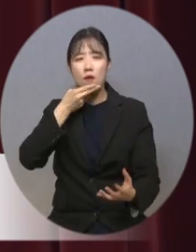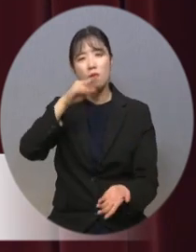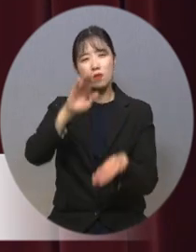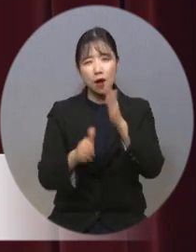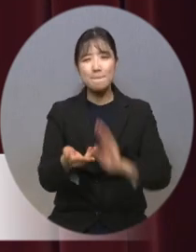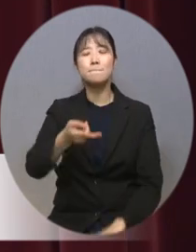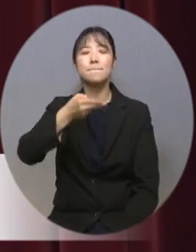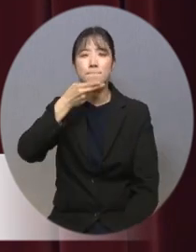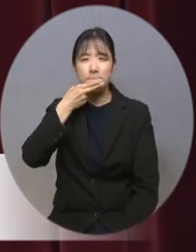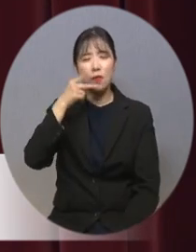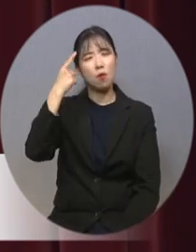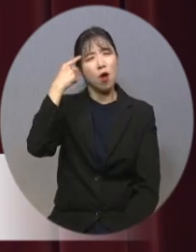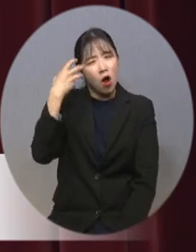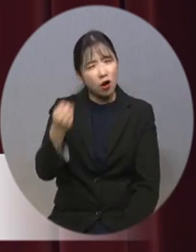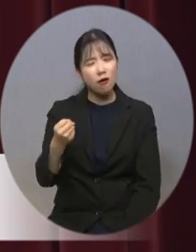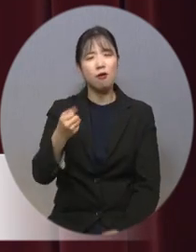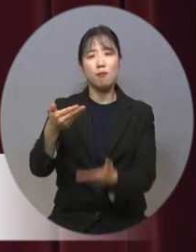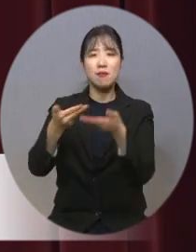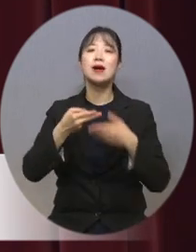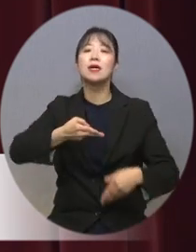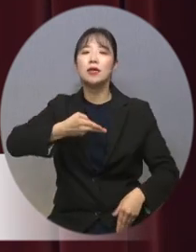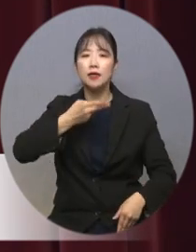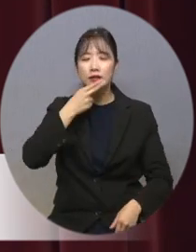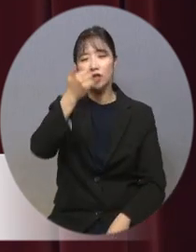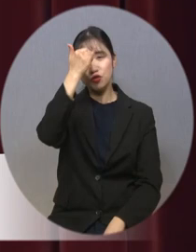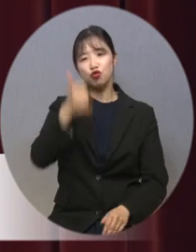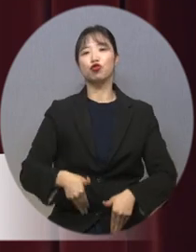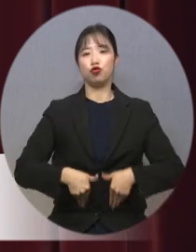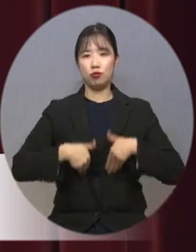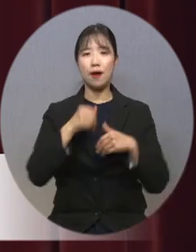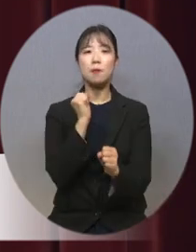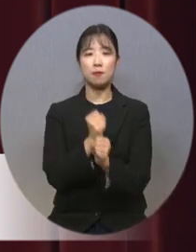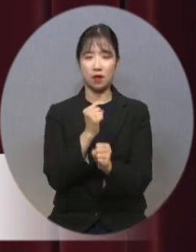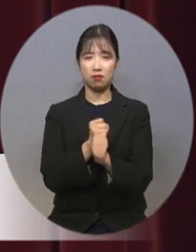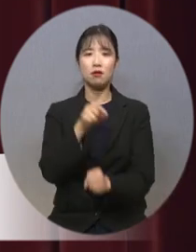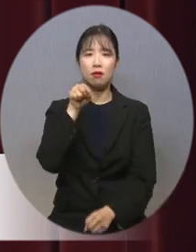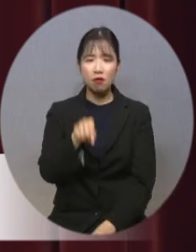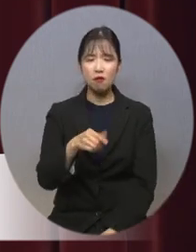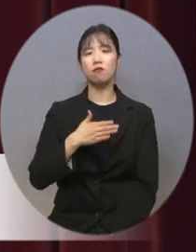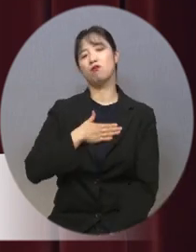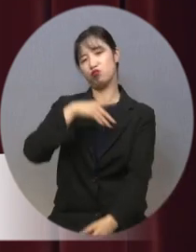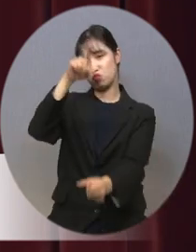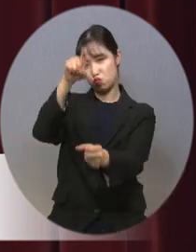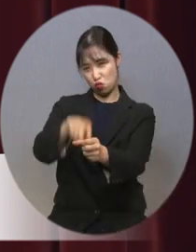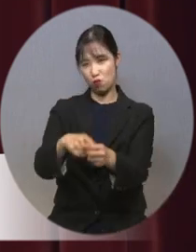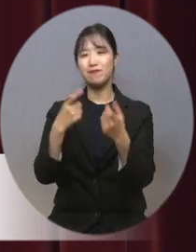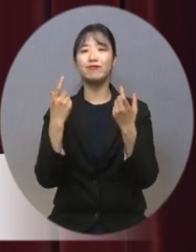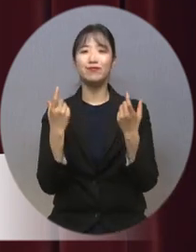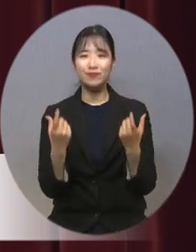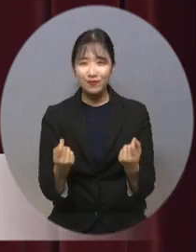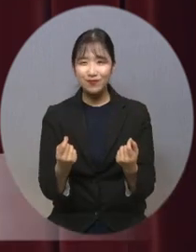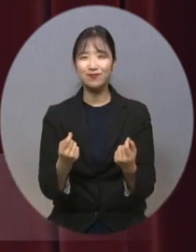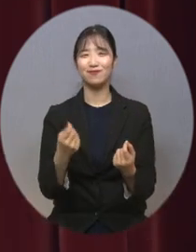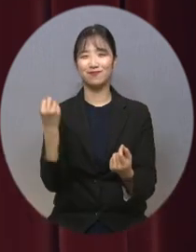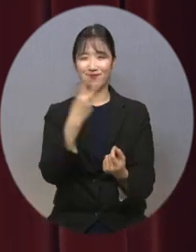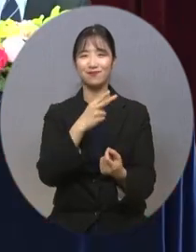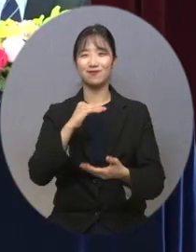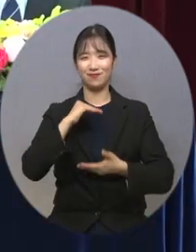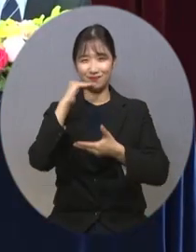차별되지 않고 편견받지 않는 충청남도를 만드는 것이 도정의 목표다. 그런 말씀을 거듭해